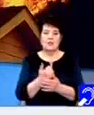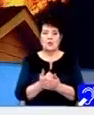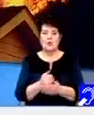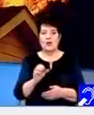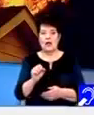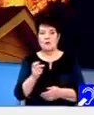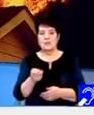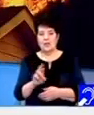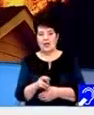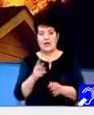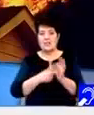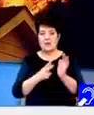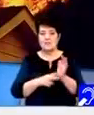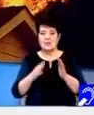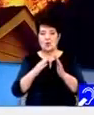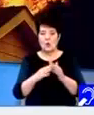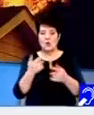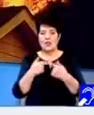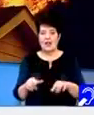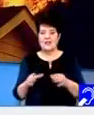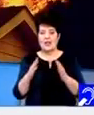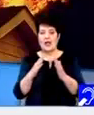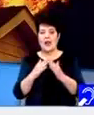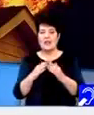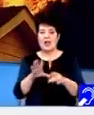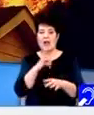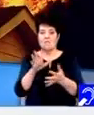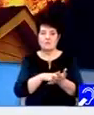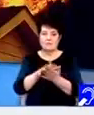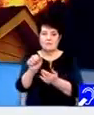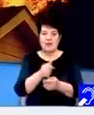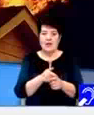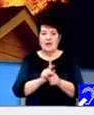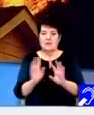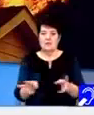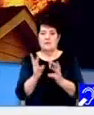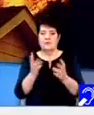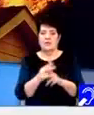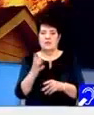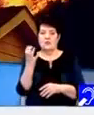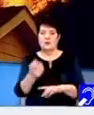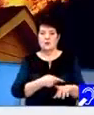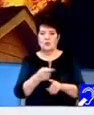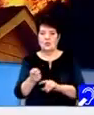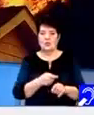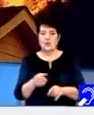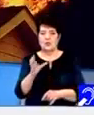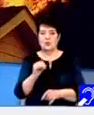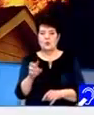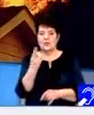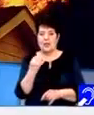Australia. Peste 70 de locuințe și alte clădiri au fost făcute scrum în localitatea Tatra, situată la aproape 500 de kilometri la sud de